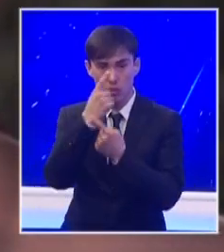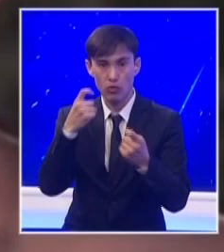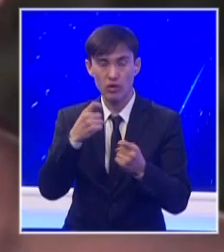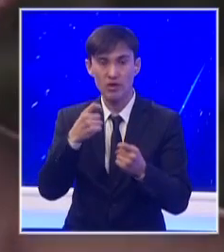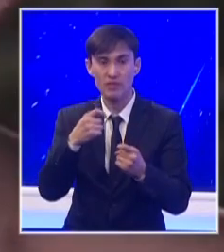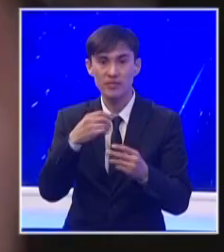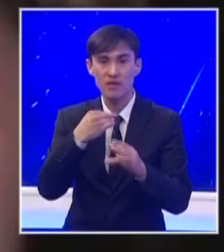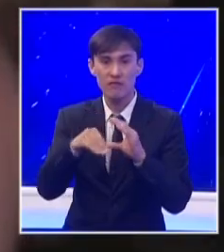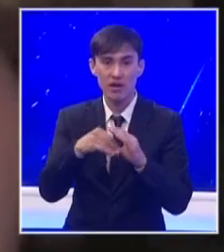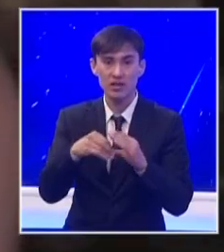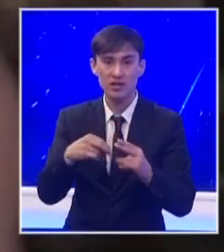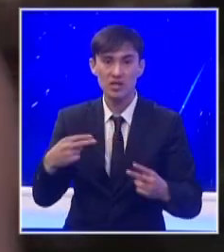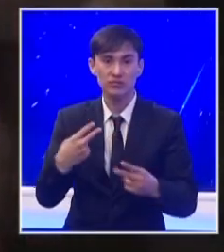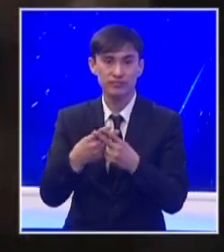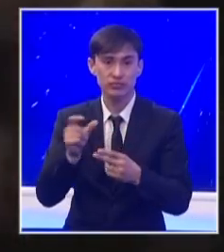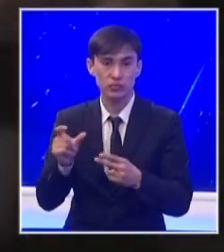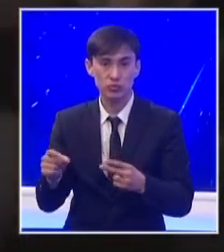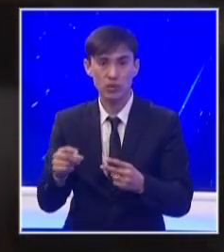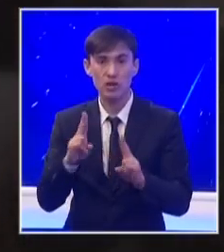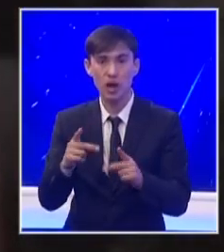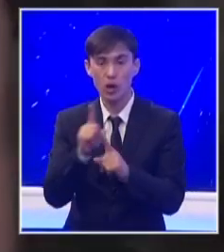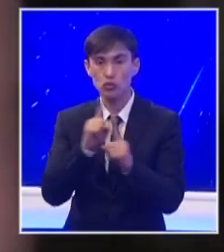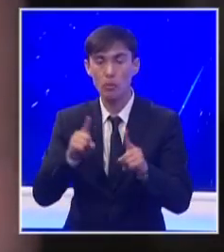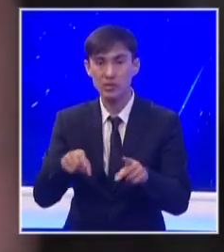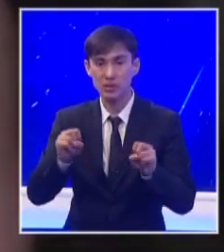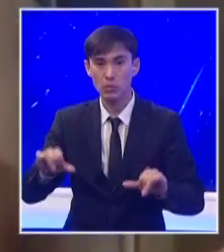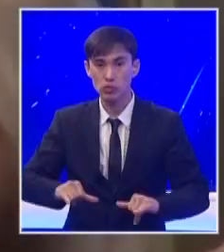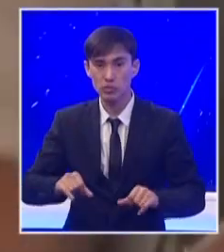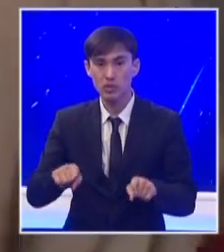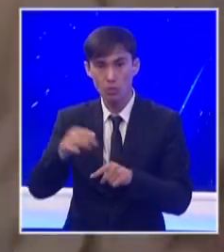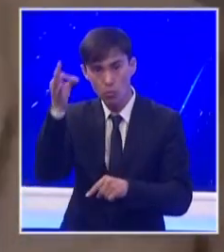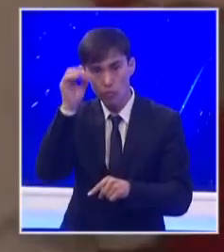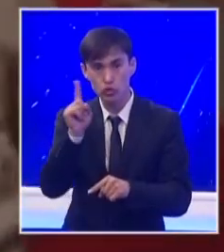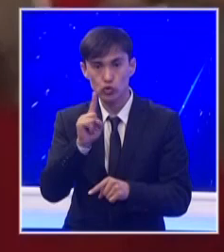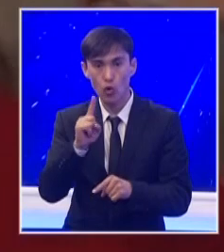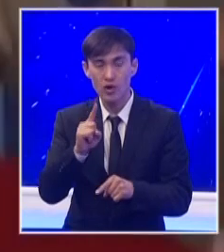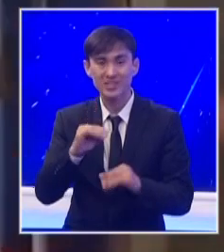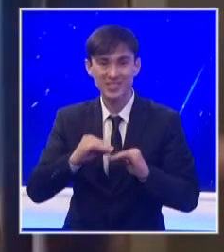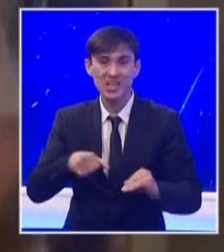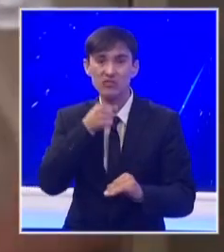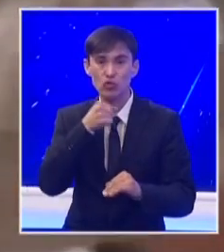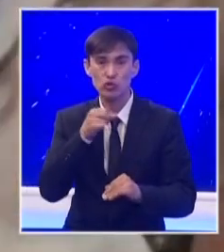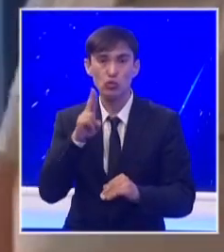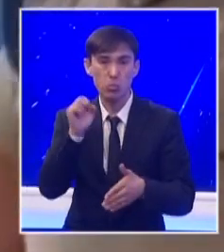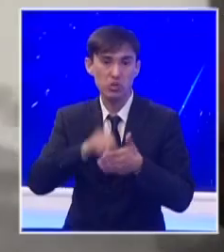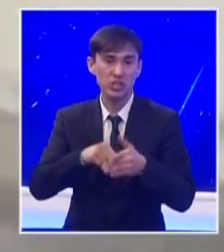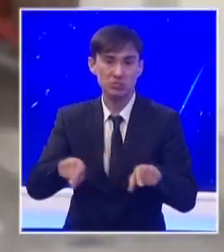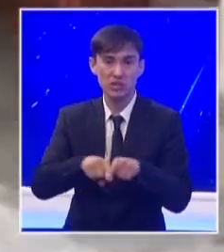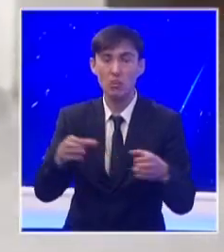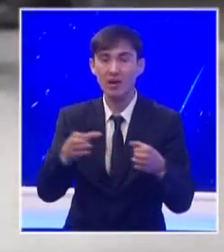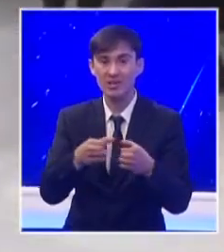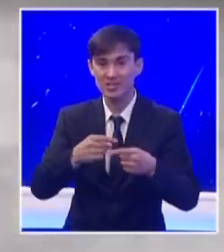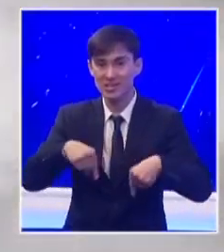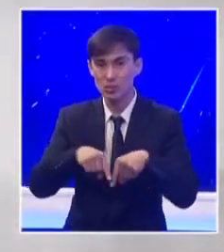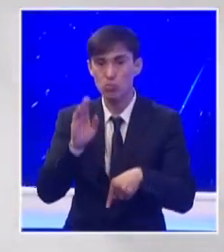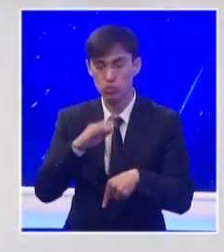файлы содержания заключенных в тюрьмах для особо опасных преступников и напомнил о том, что детей и взрослых, кто причастен к таким